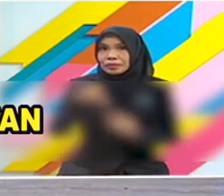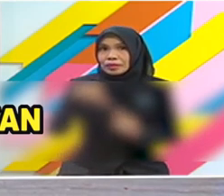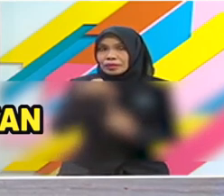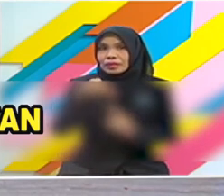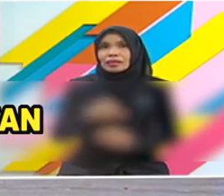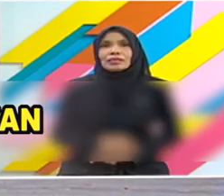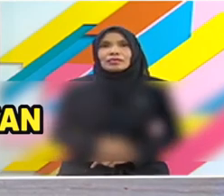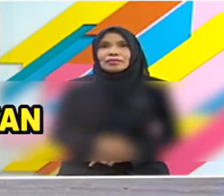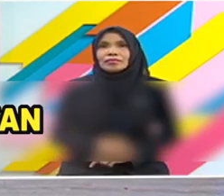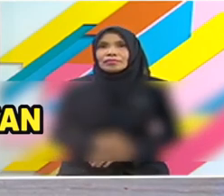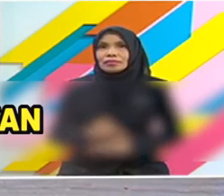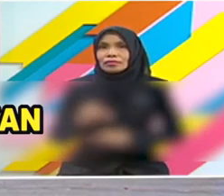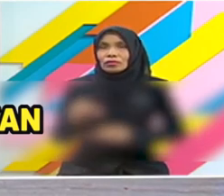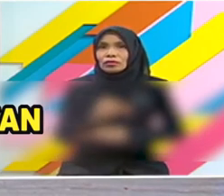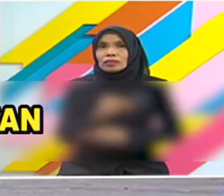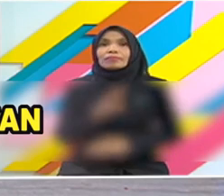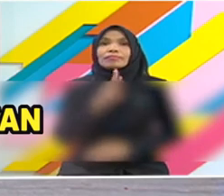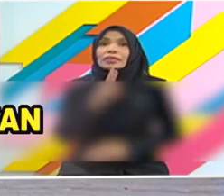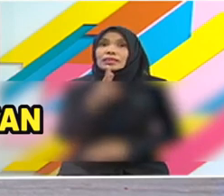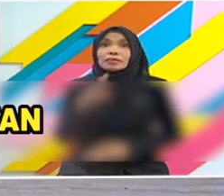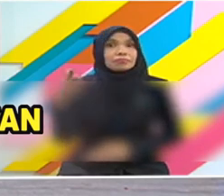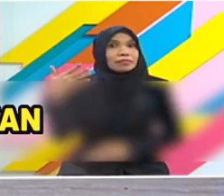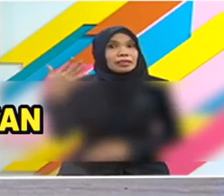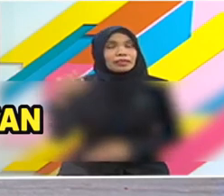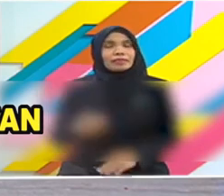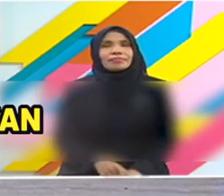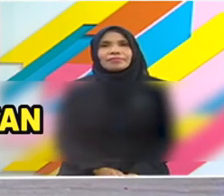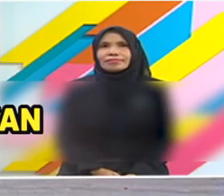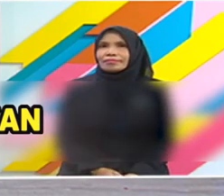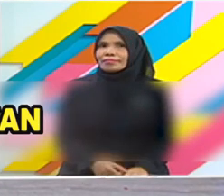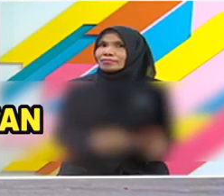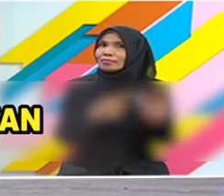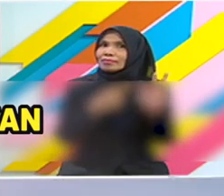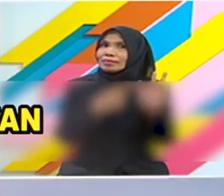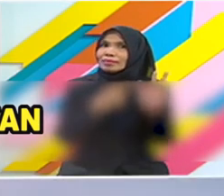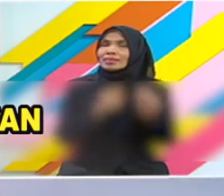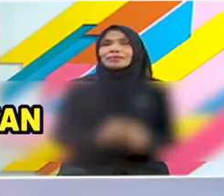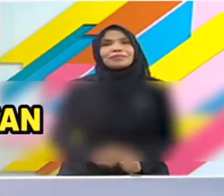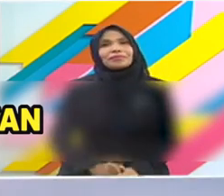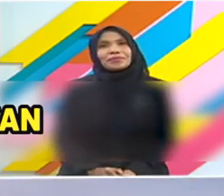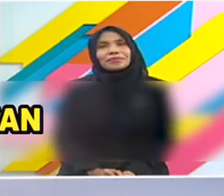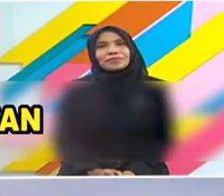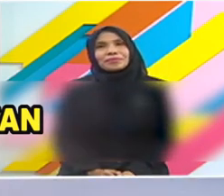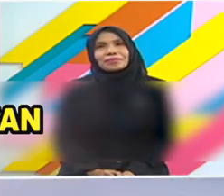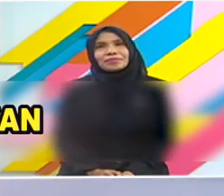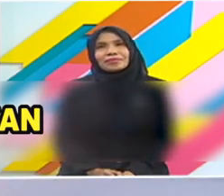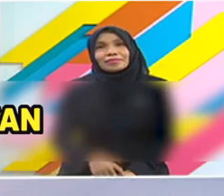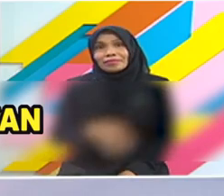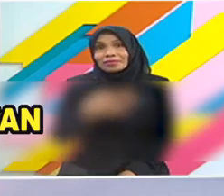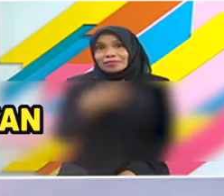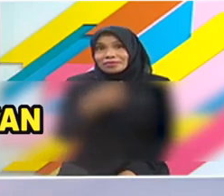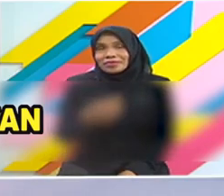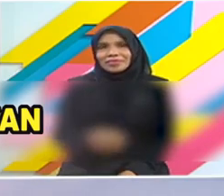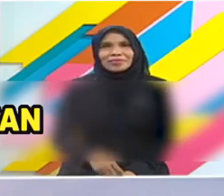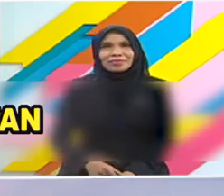Yang seterusnya. Bekas yang seterusnya, Kak Rina rasa apa tu? Rasa seronok. Rasa seronok. Sebab bila